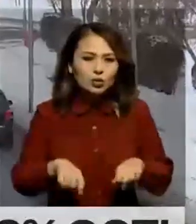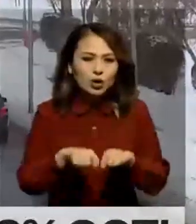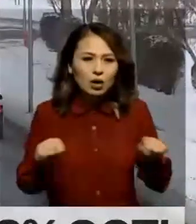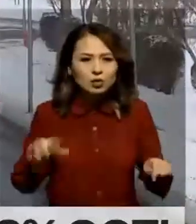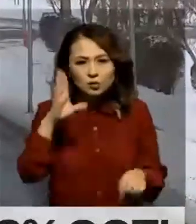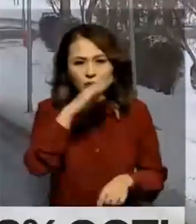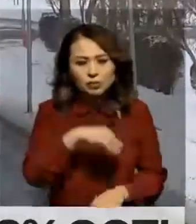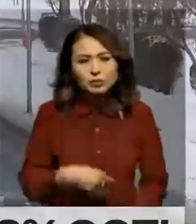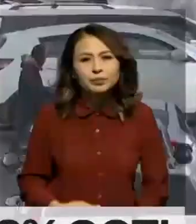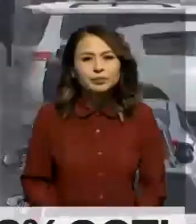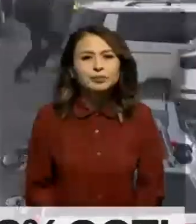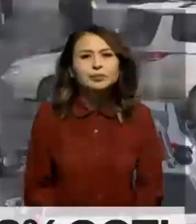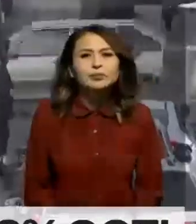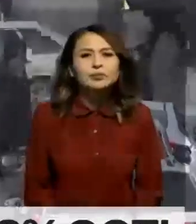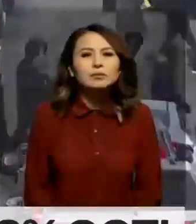мүмкін.